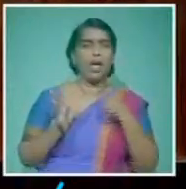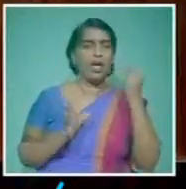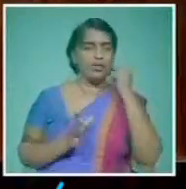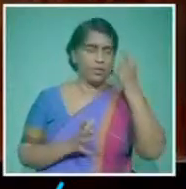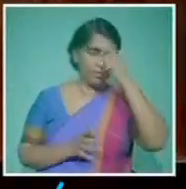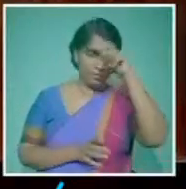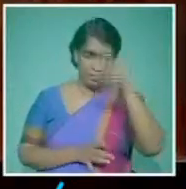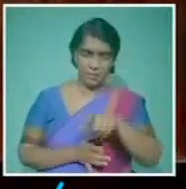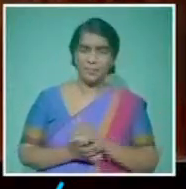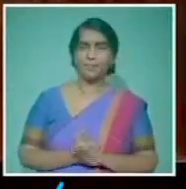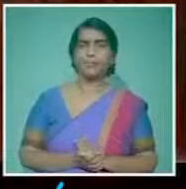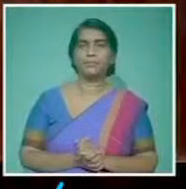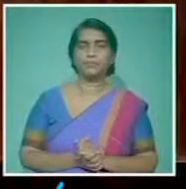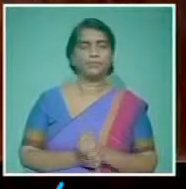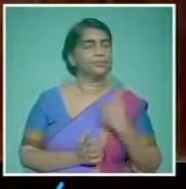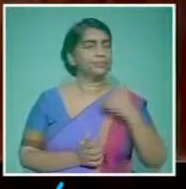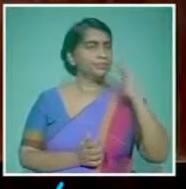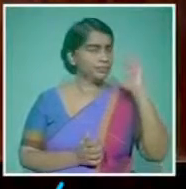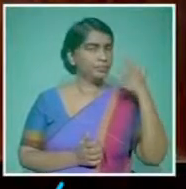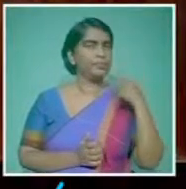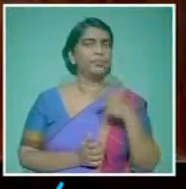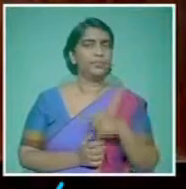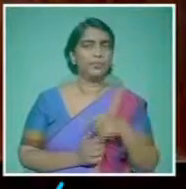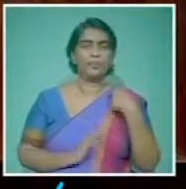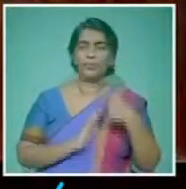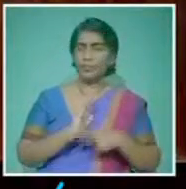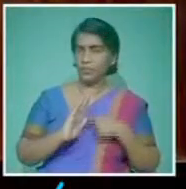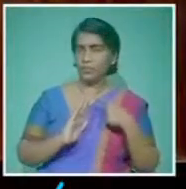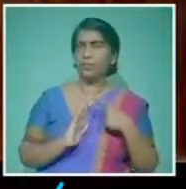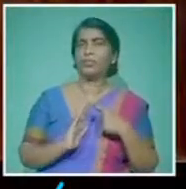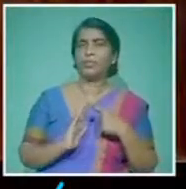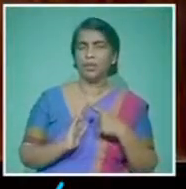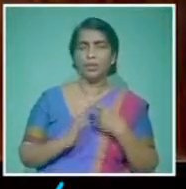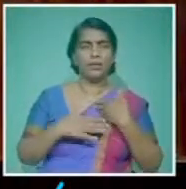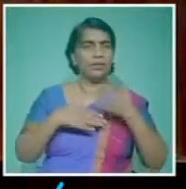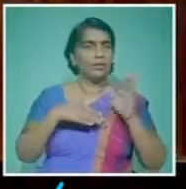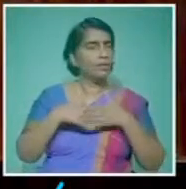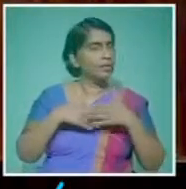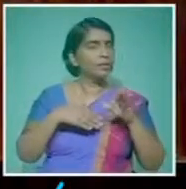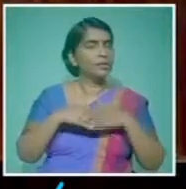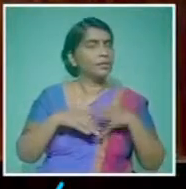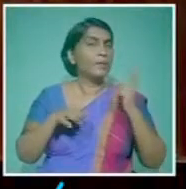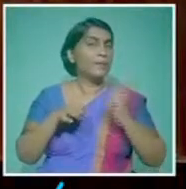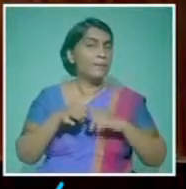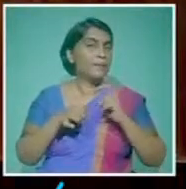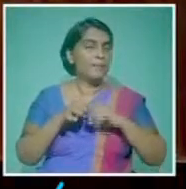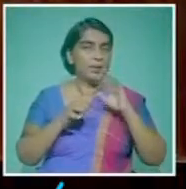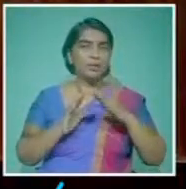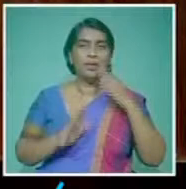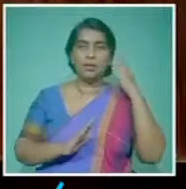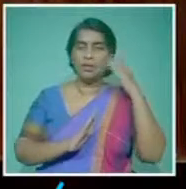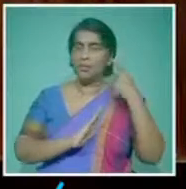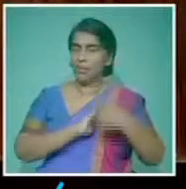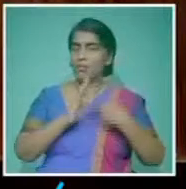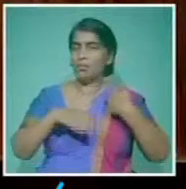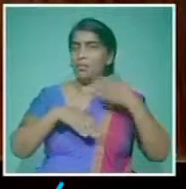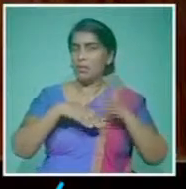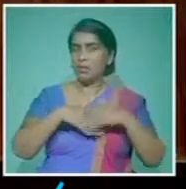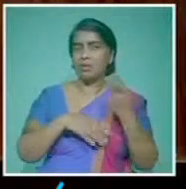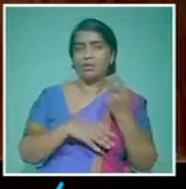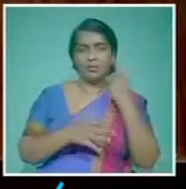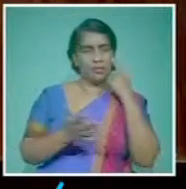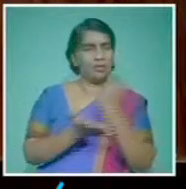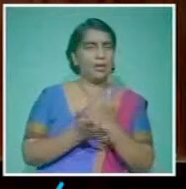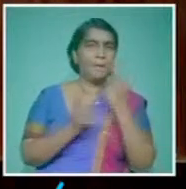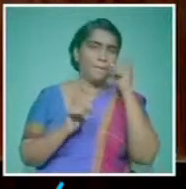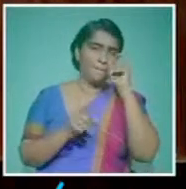Sanaka Mantituma. But Visheshem may other Lanka, may Mulanka, Muna than a Prasna dihabellum, Lanka, Visheshwas, Muna than a Prasna, Arctic, Prasna